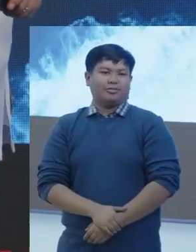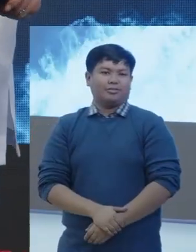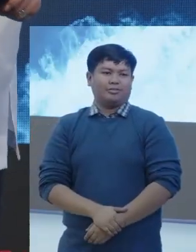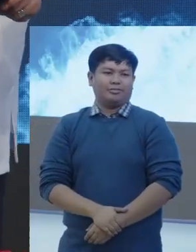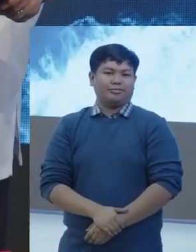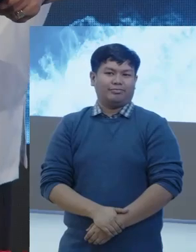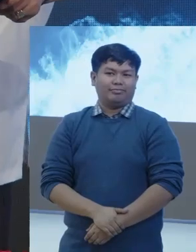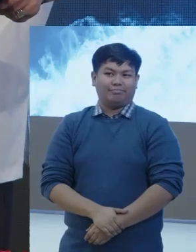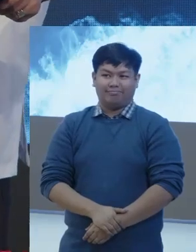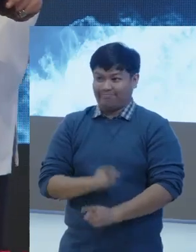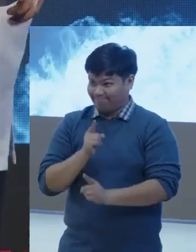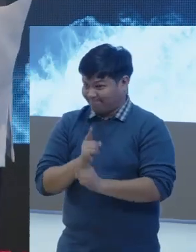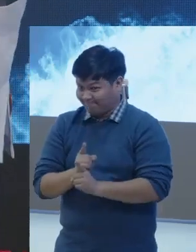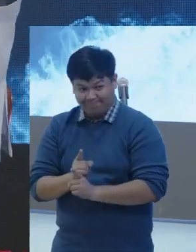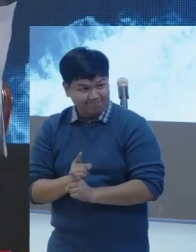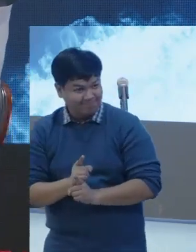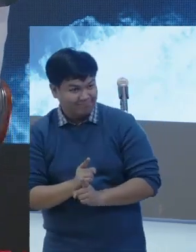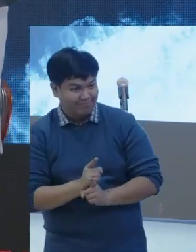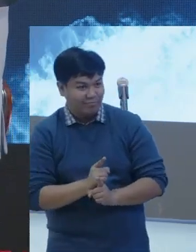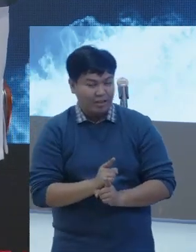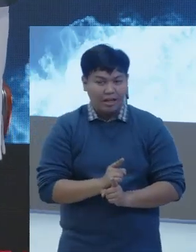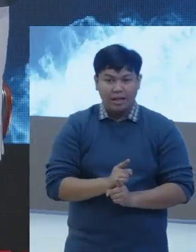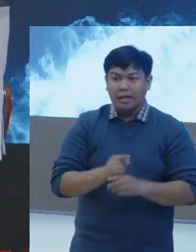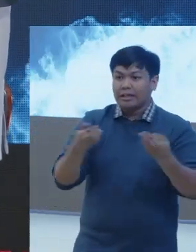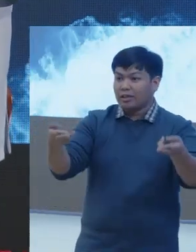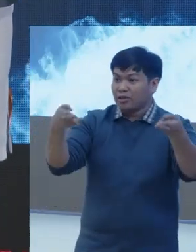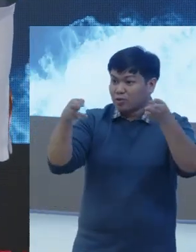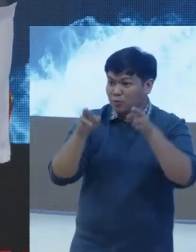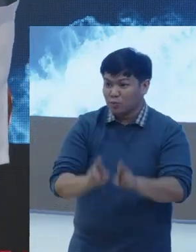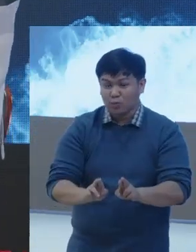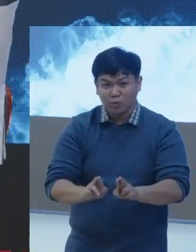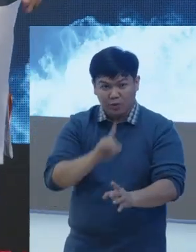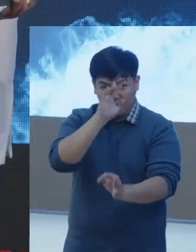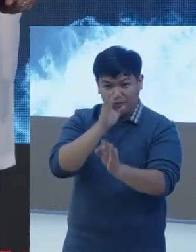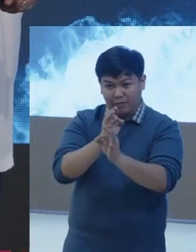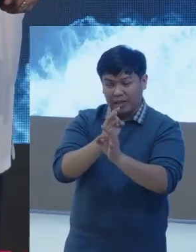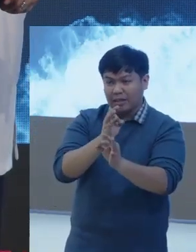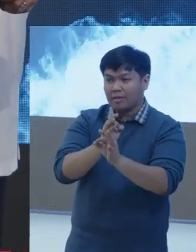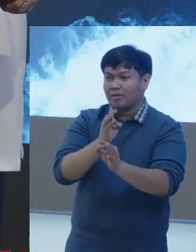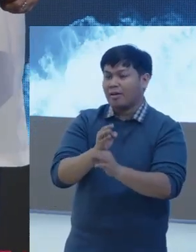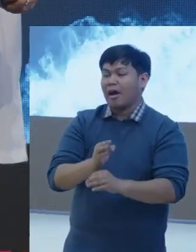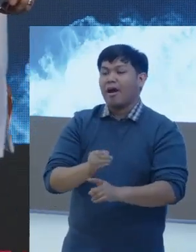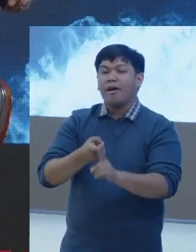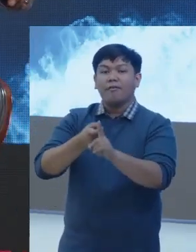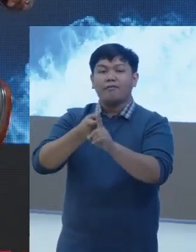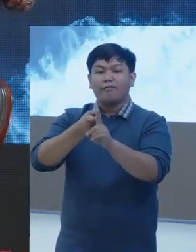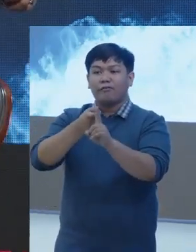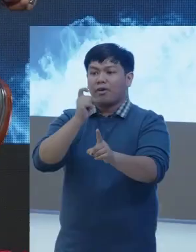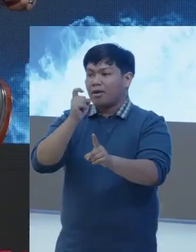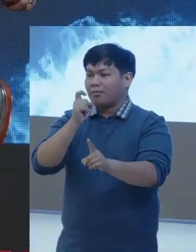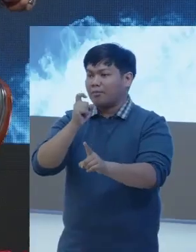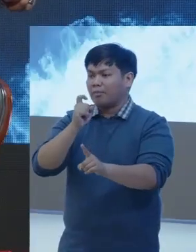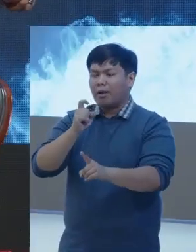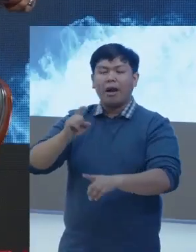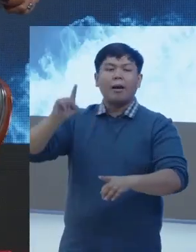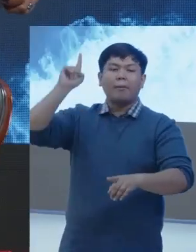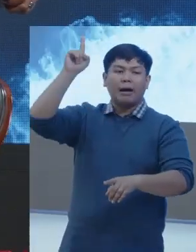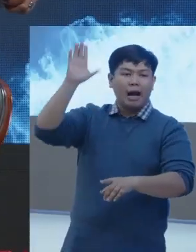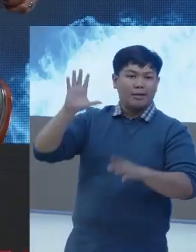pananampalataya na hindi inaasahan na nagresulta mula sa isang pahayag na kakaibang